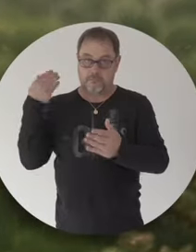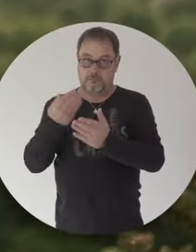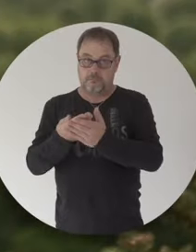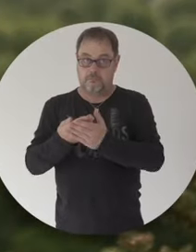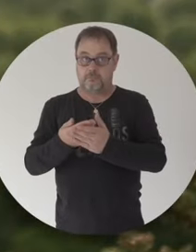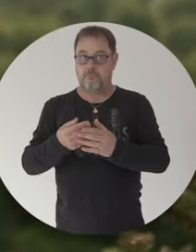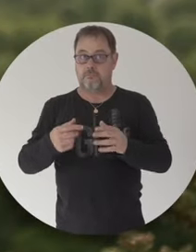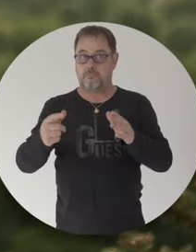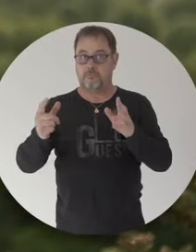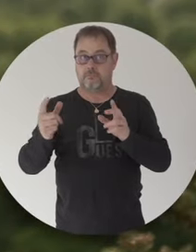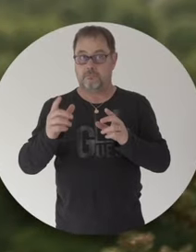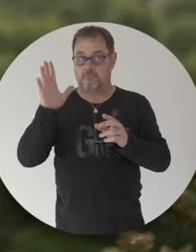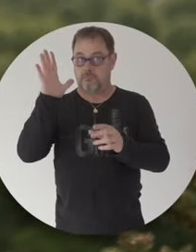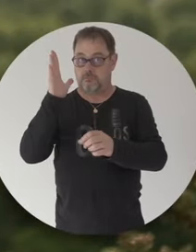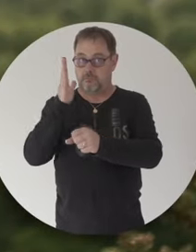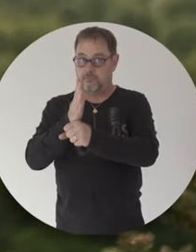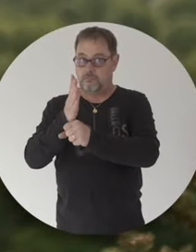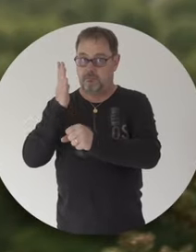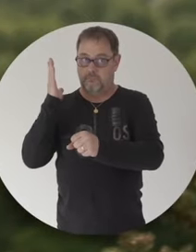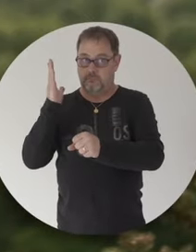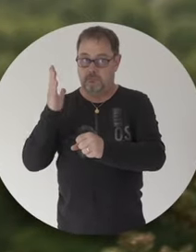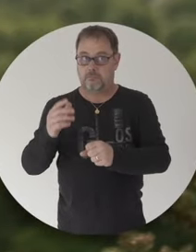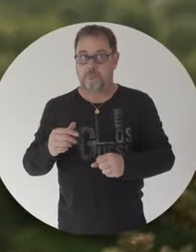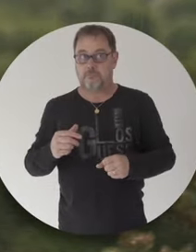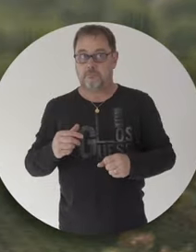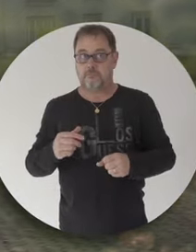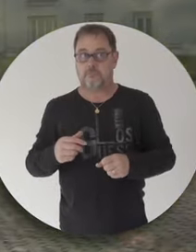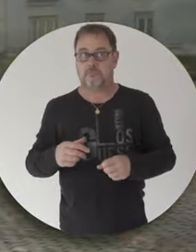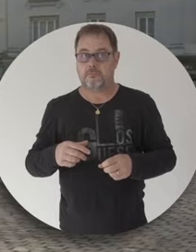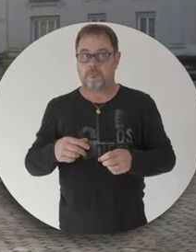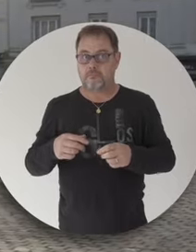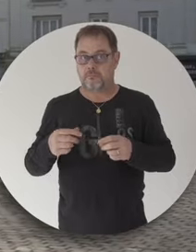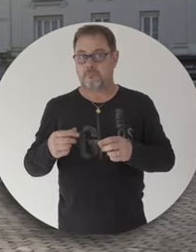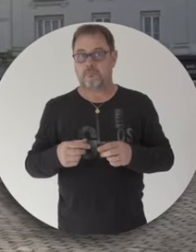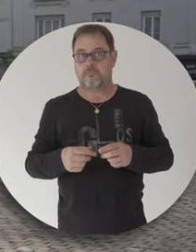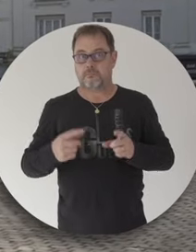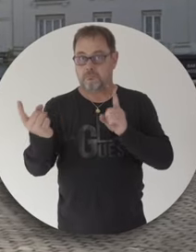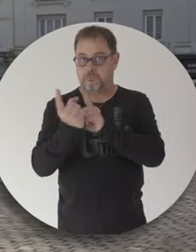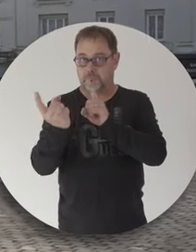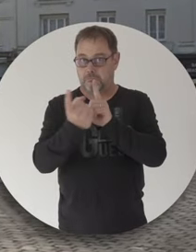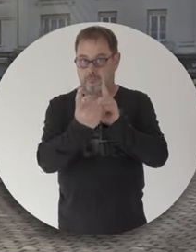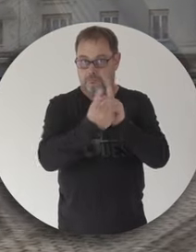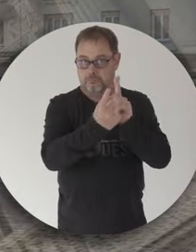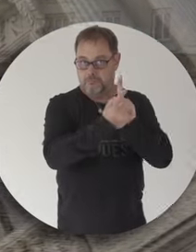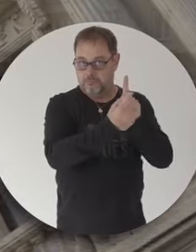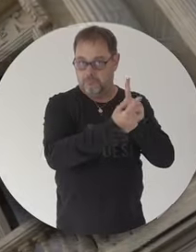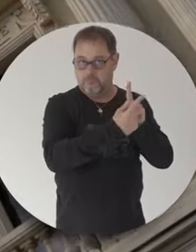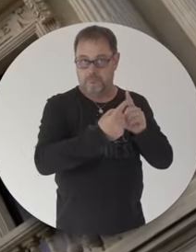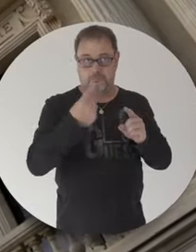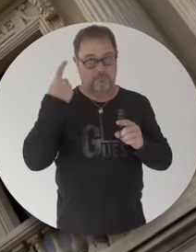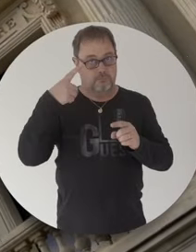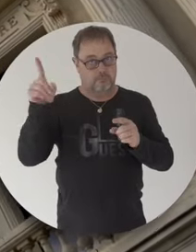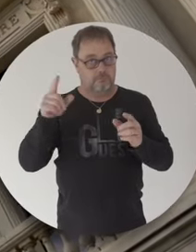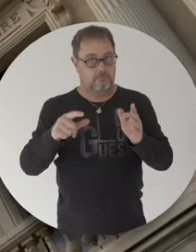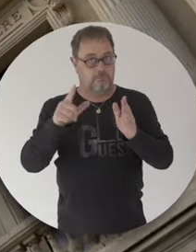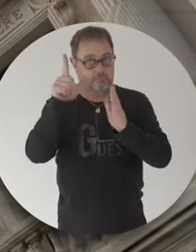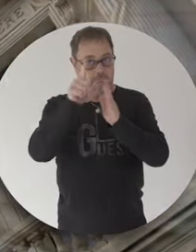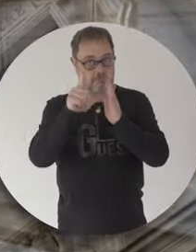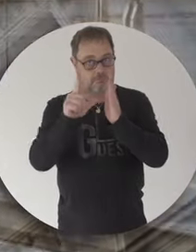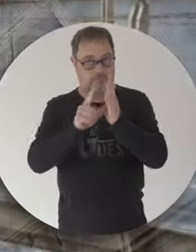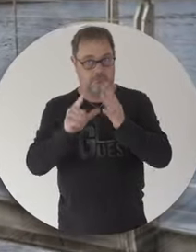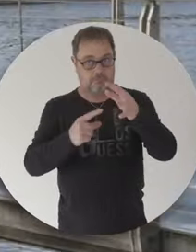En allant à votre rencontre, depuis 5 ans, nous avons porté des mesures et des réformes sociales